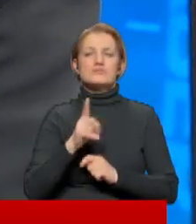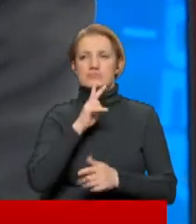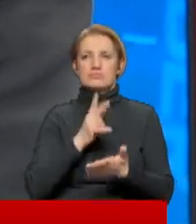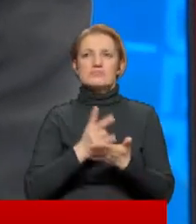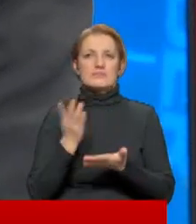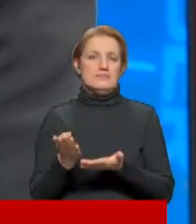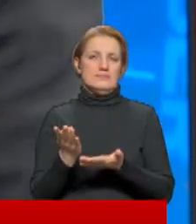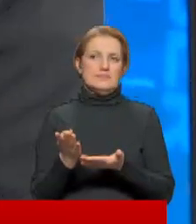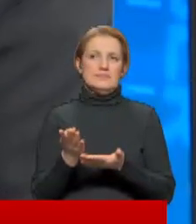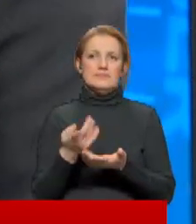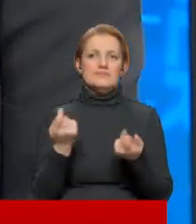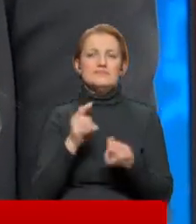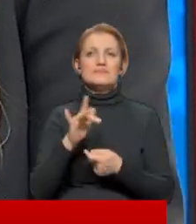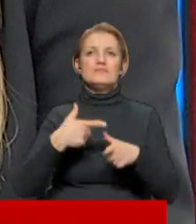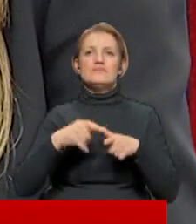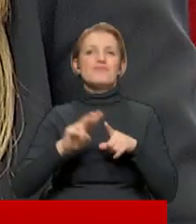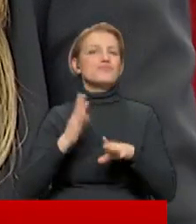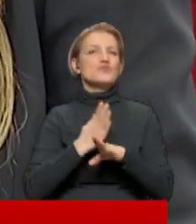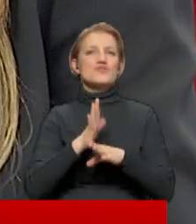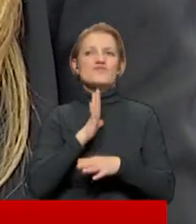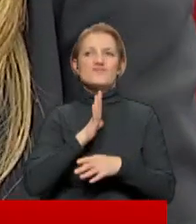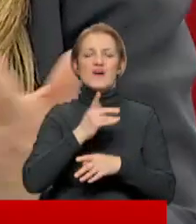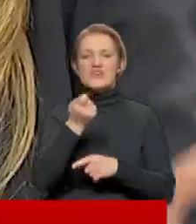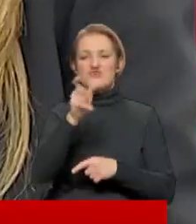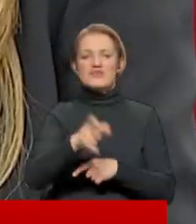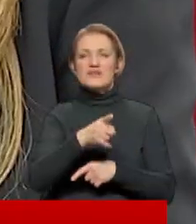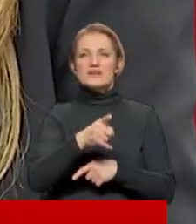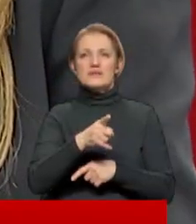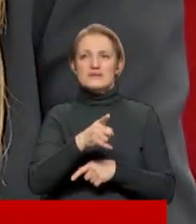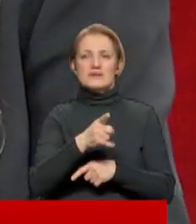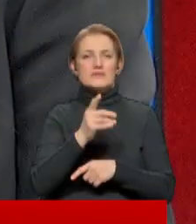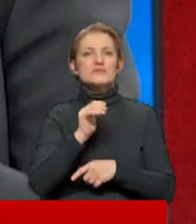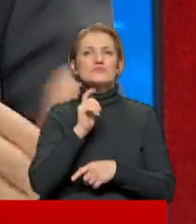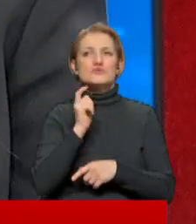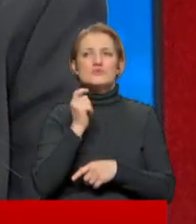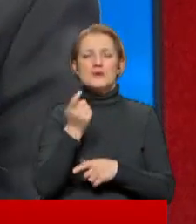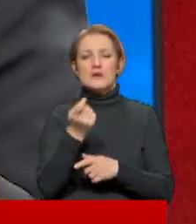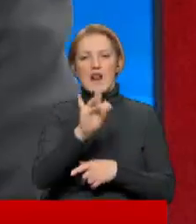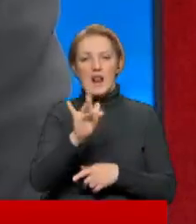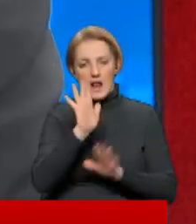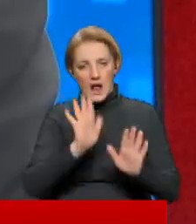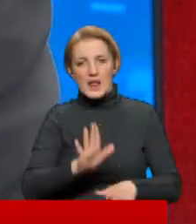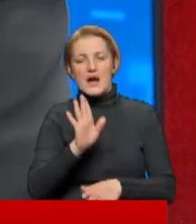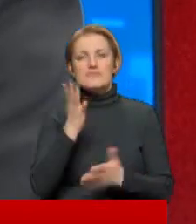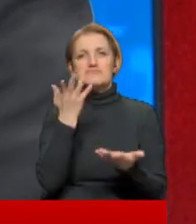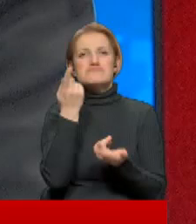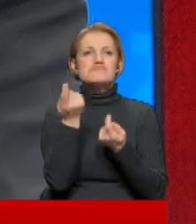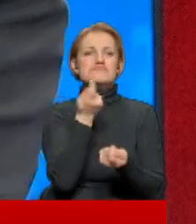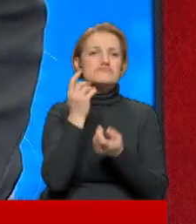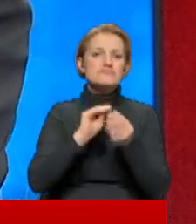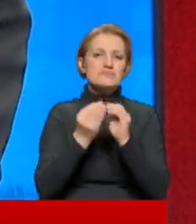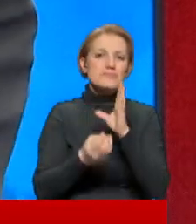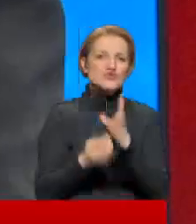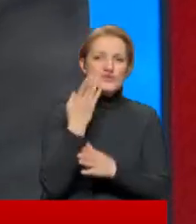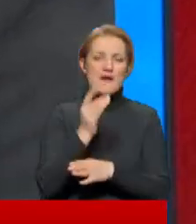tercihin göstergesi işte. Yani işsizlik fonu ne için var? İşçinin kara gün dostu diye ifade edilir. Yani işsiz kaldığımızda, başımıza bir iş geldiğinde en